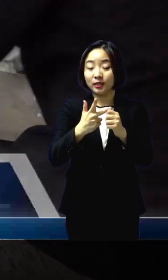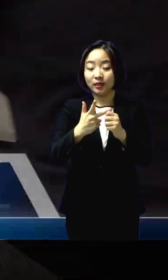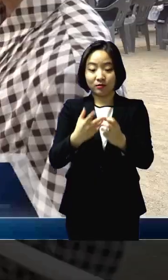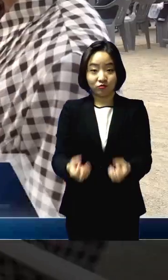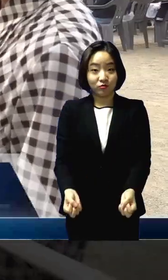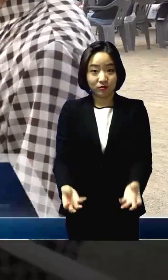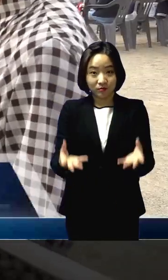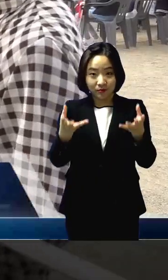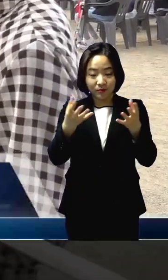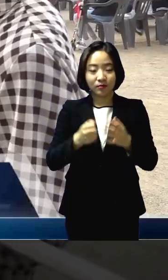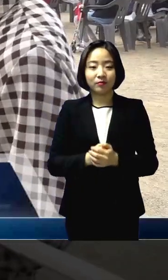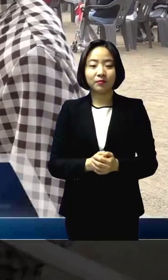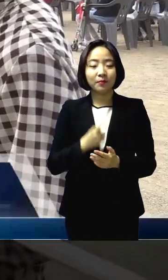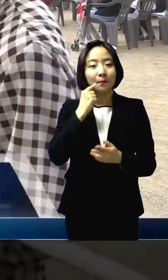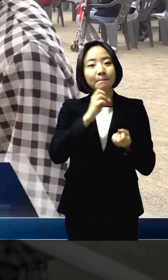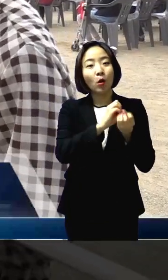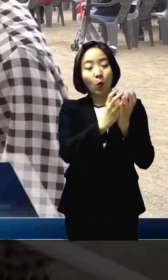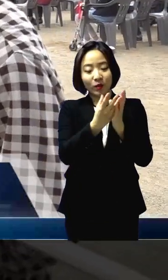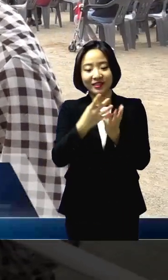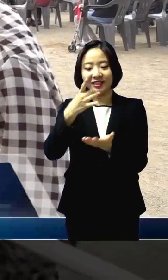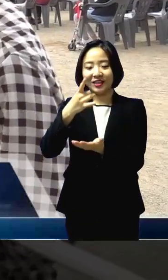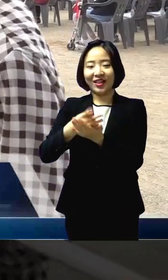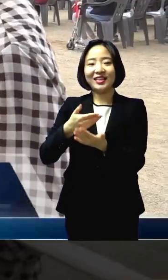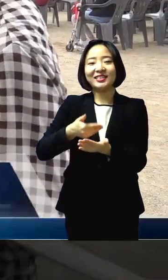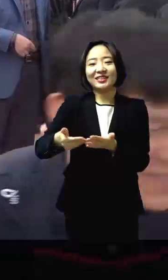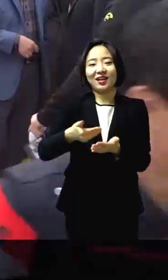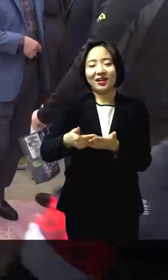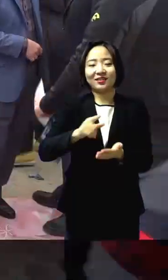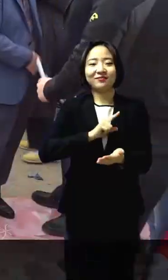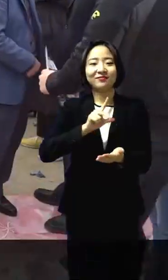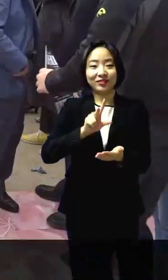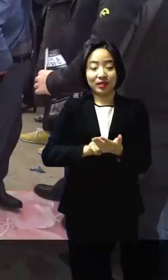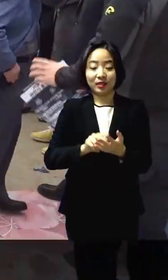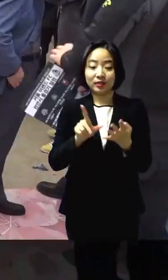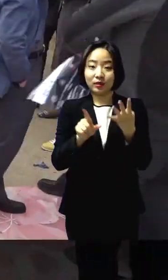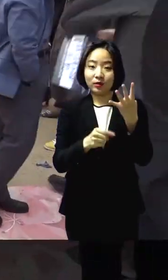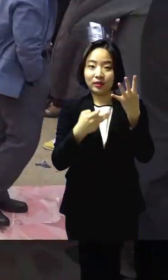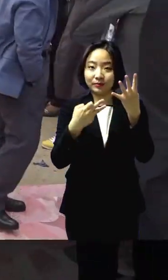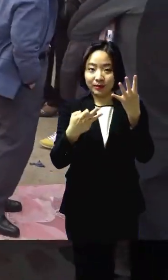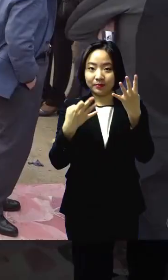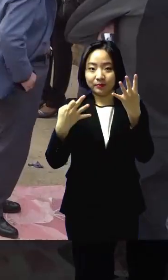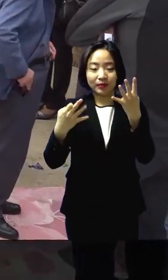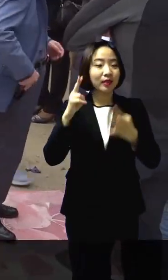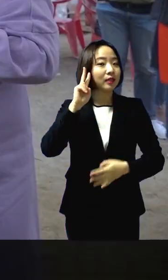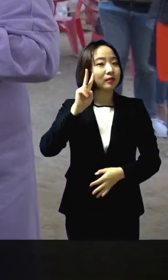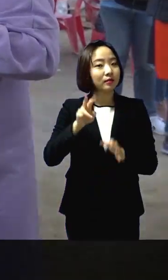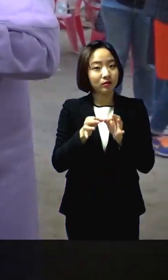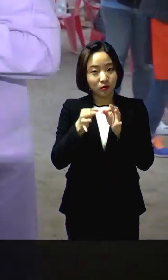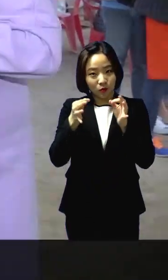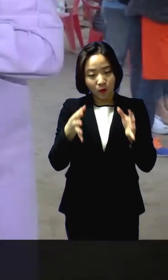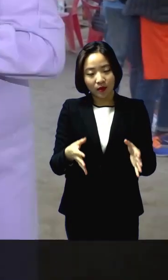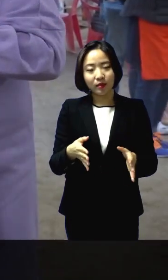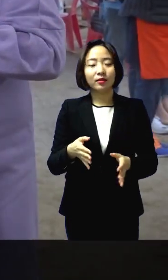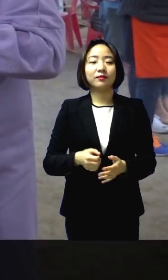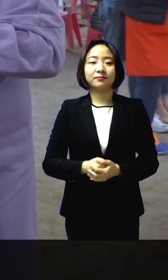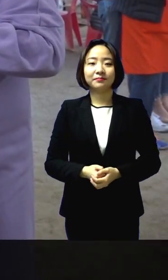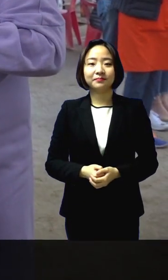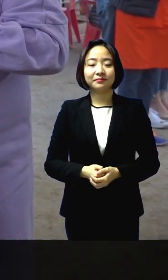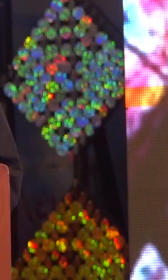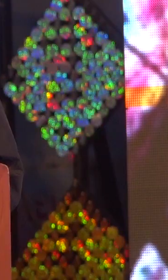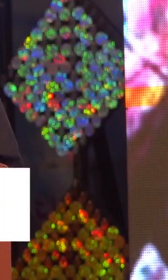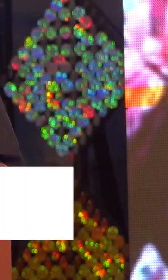벚꽃축제가 벚꽃, 천안의 그리다를 주제로 4월 13일과 14일 양일간 북면일원에서